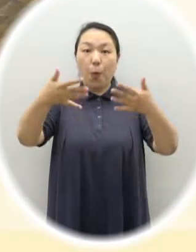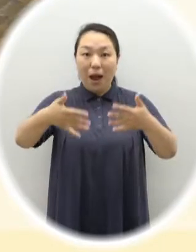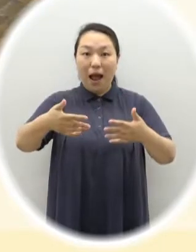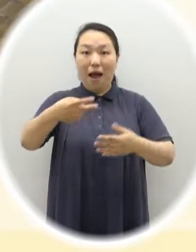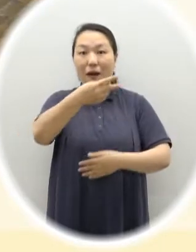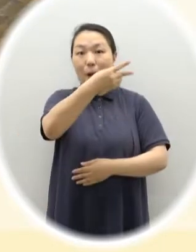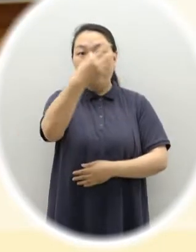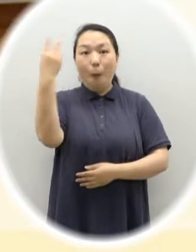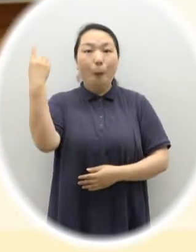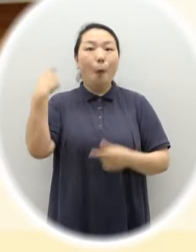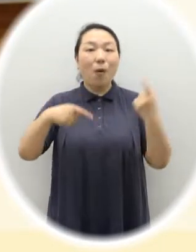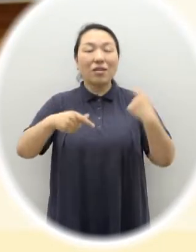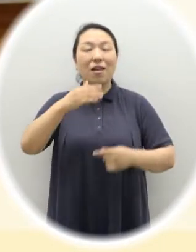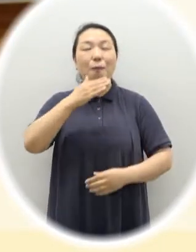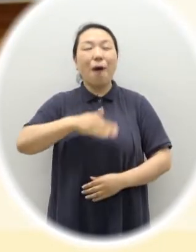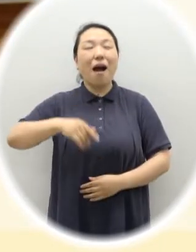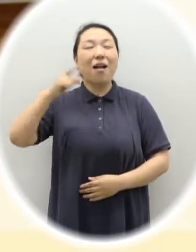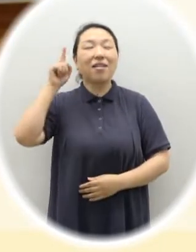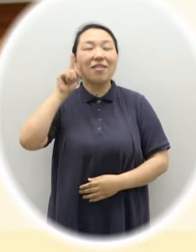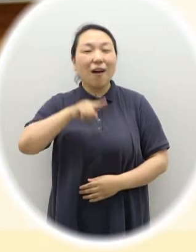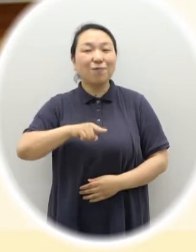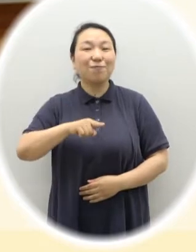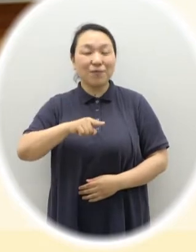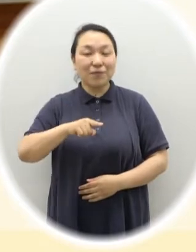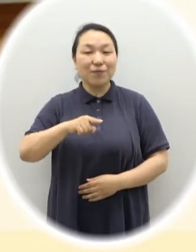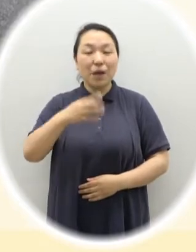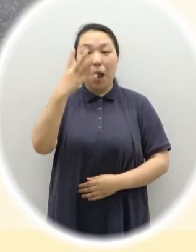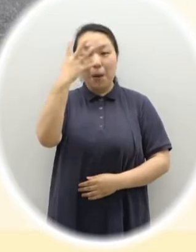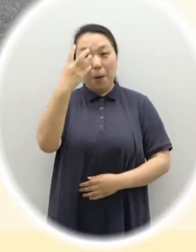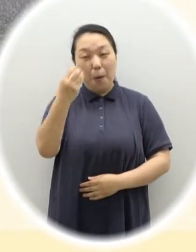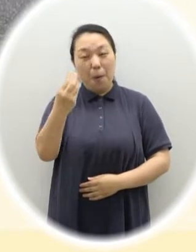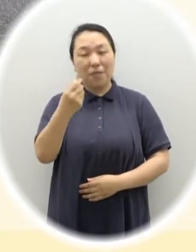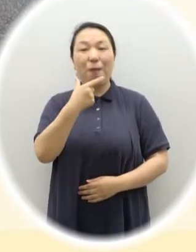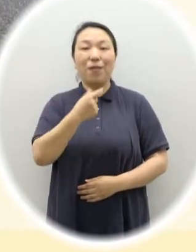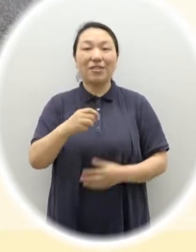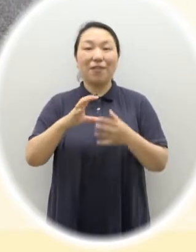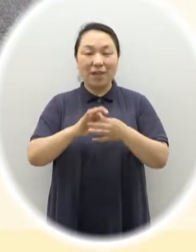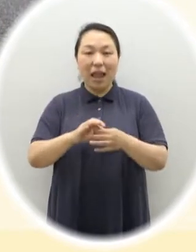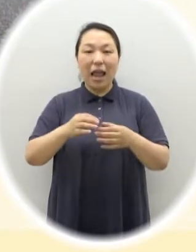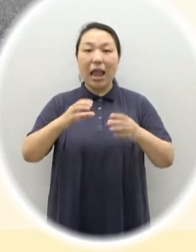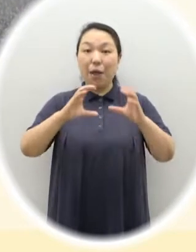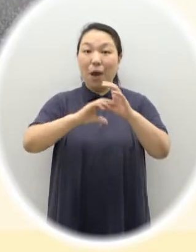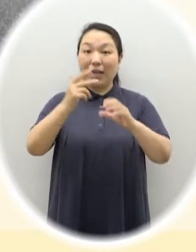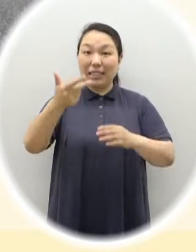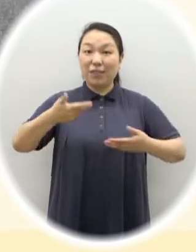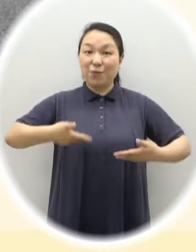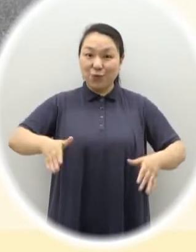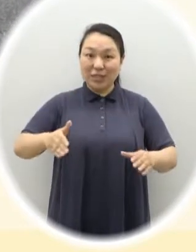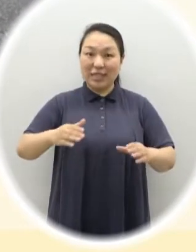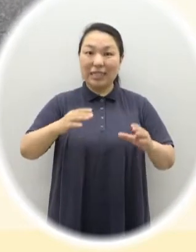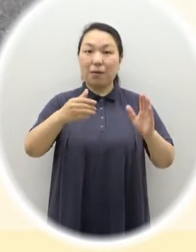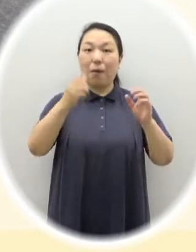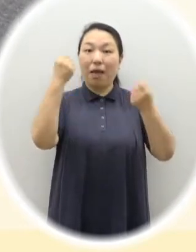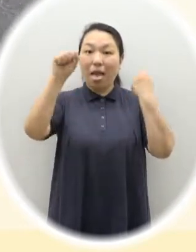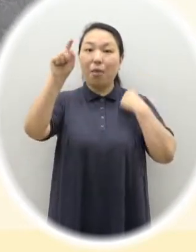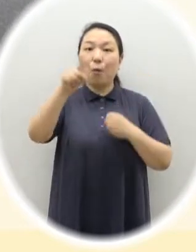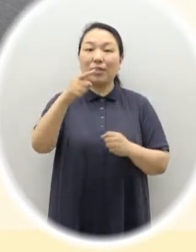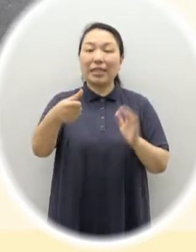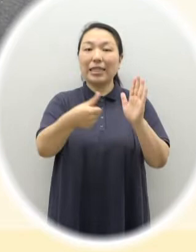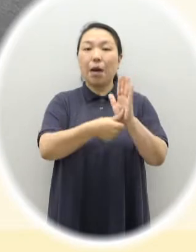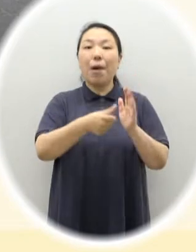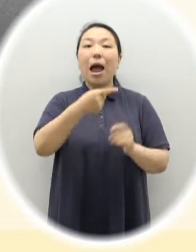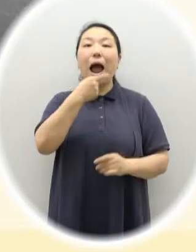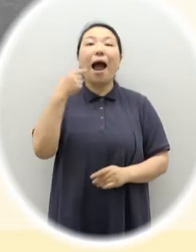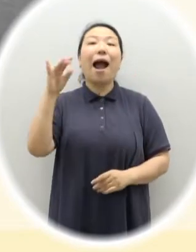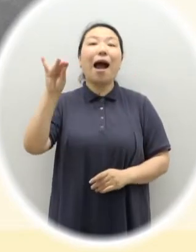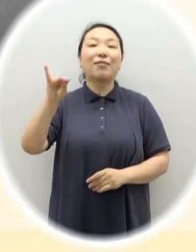では高校生に分かりやすく、そして関心を持ってもらおうと、いわき市出身のタレント赤津さんとご